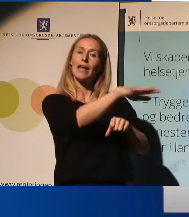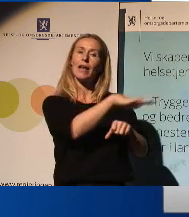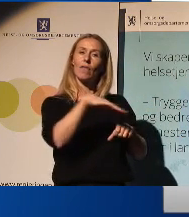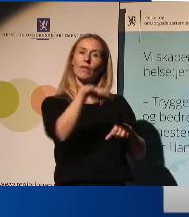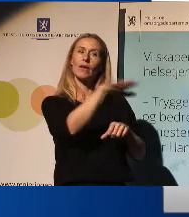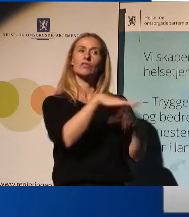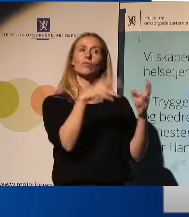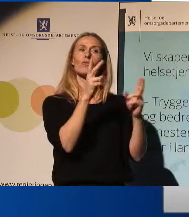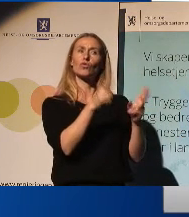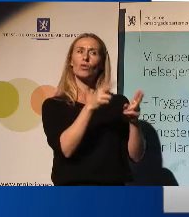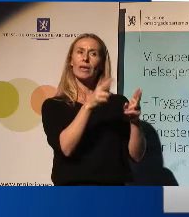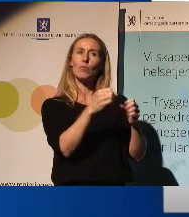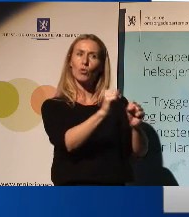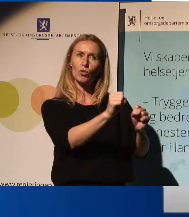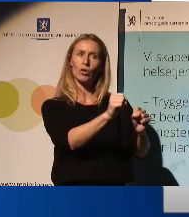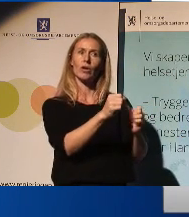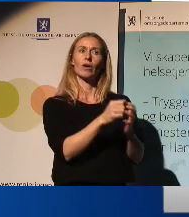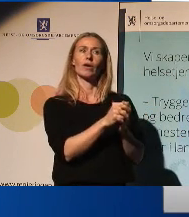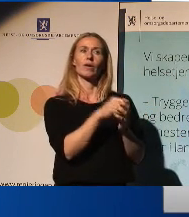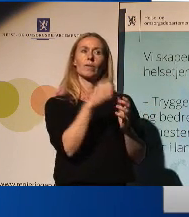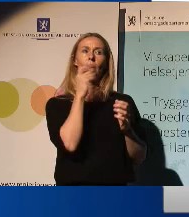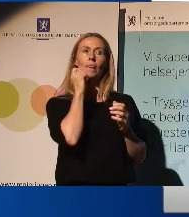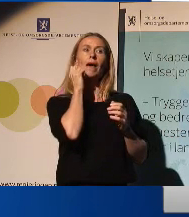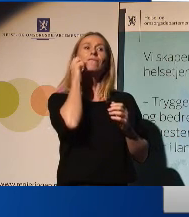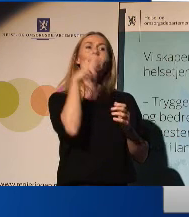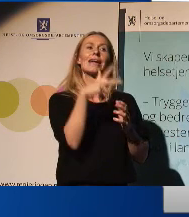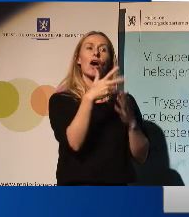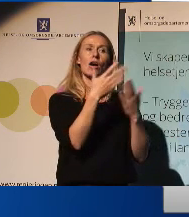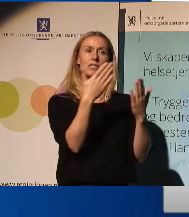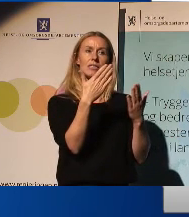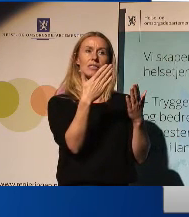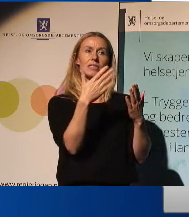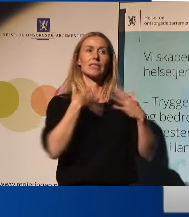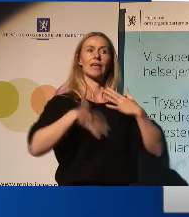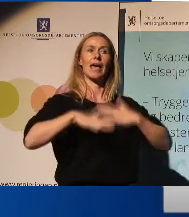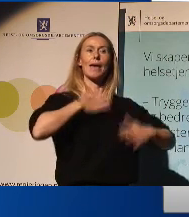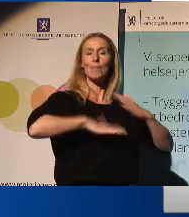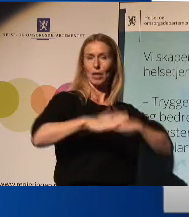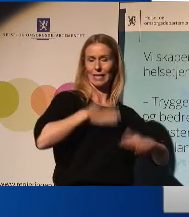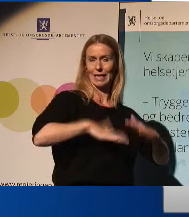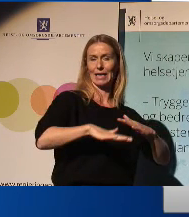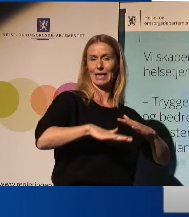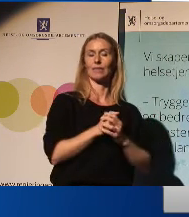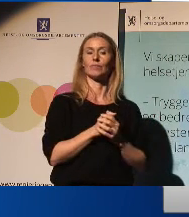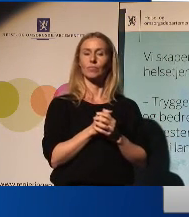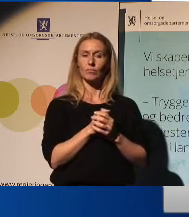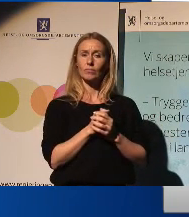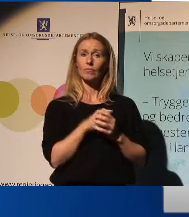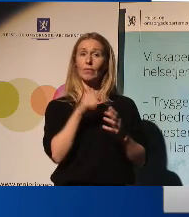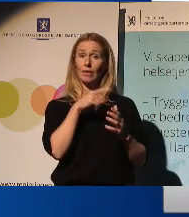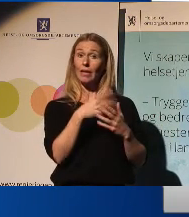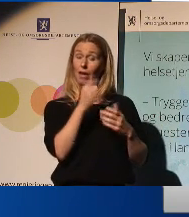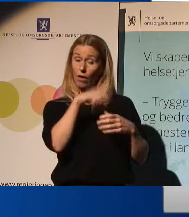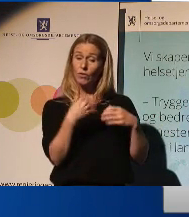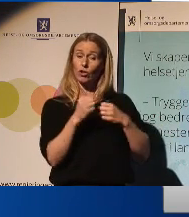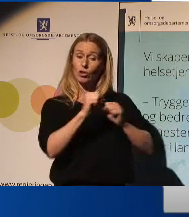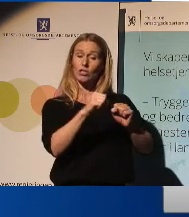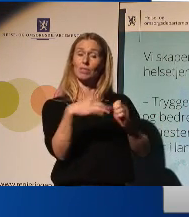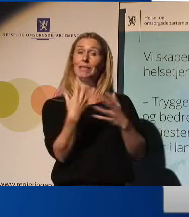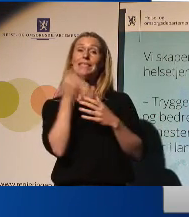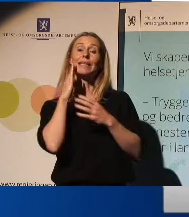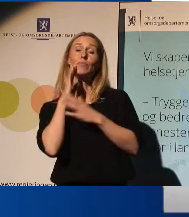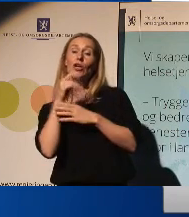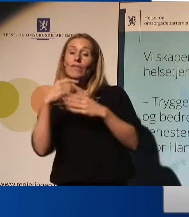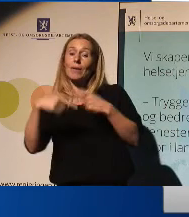hverdagsrehabilitering. De fleste av dere vet at hverdagsrehabilitering det tjenester som ytes mens innbyggeren fortsatt bor hjemme. Og